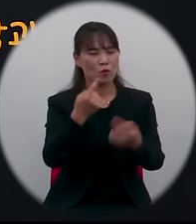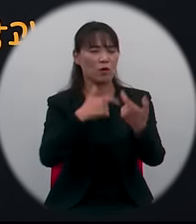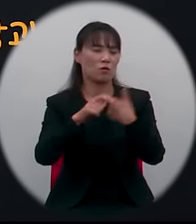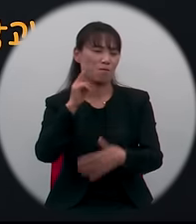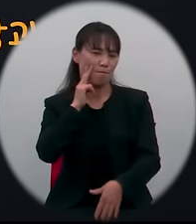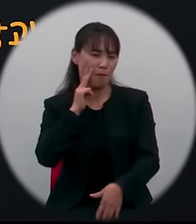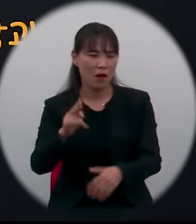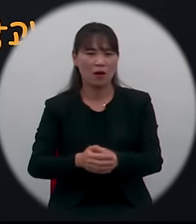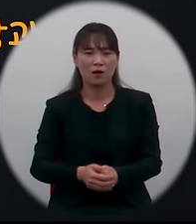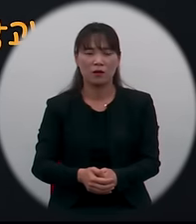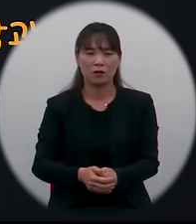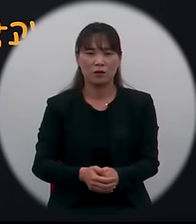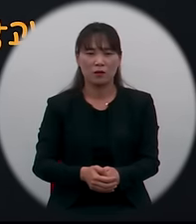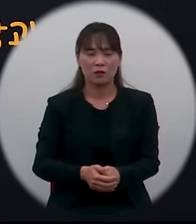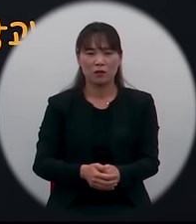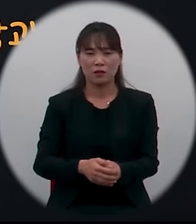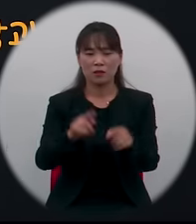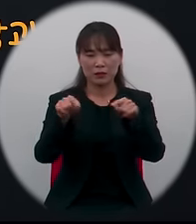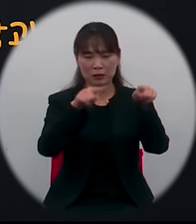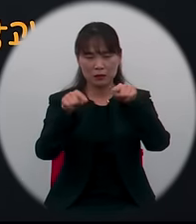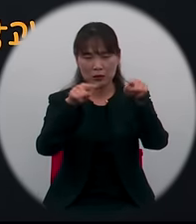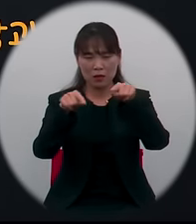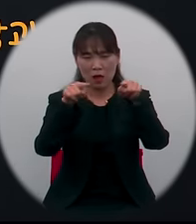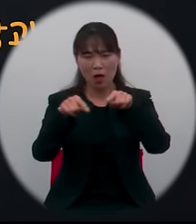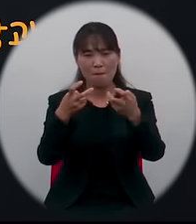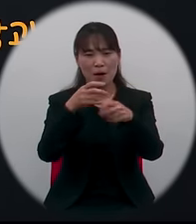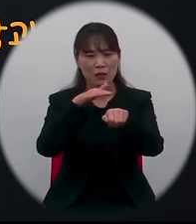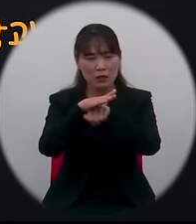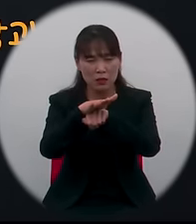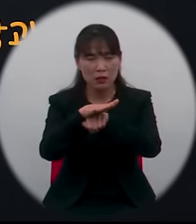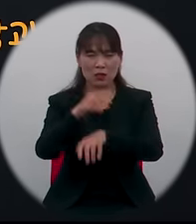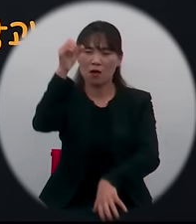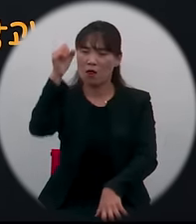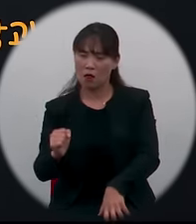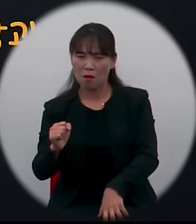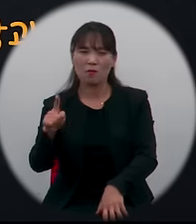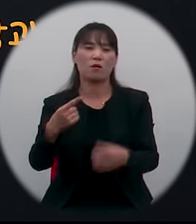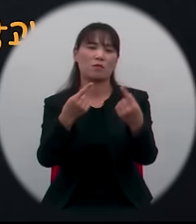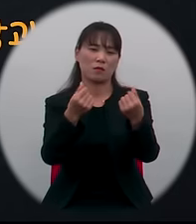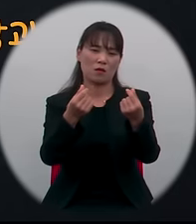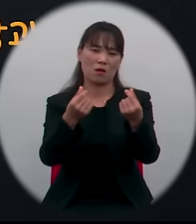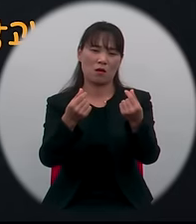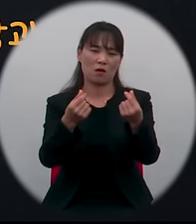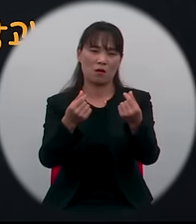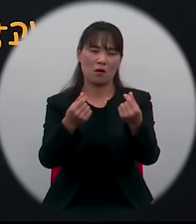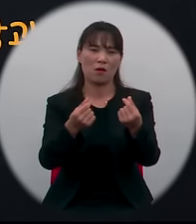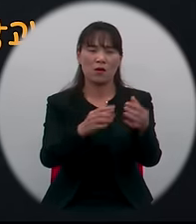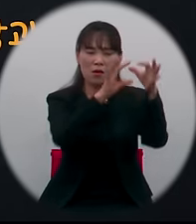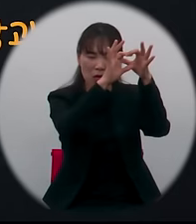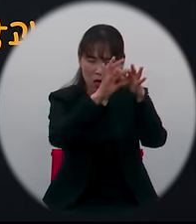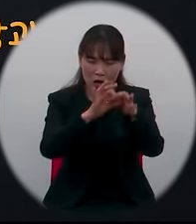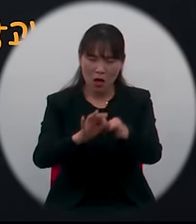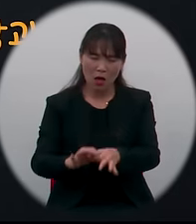번째는이 재생 방식이이 슬롯 머신하고 비슷합니다 도박장의 슬롯머신과 비슷하게 계속 무한